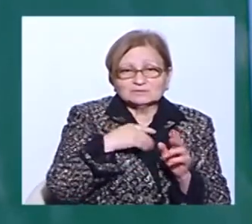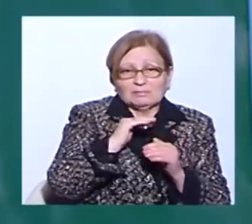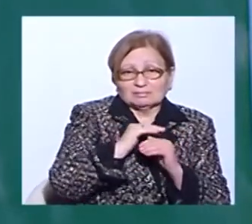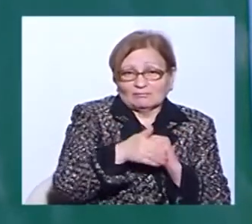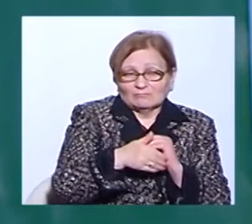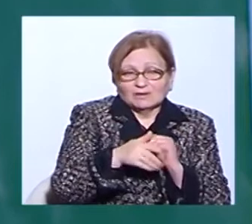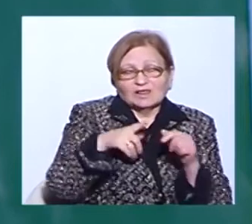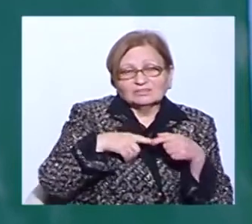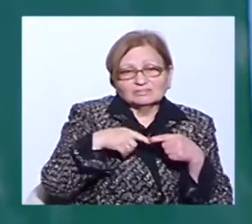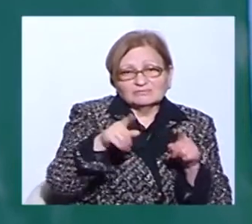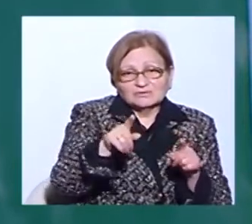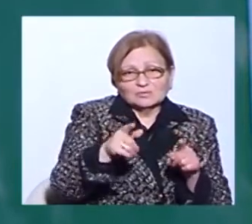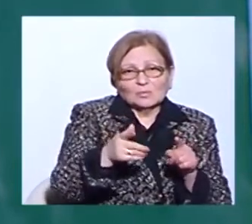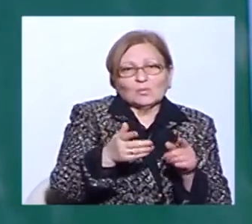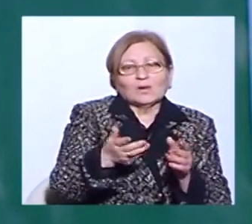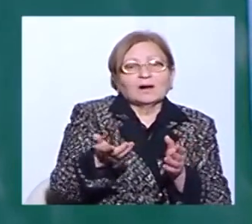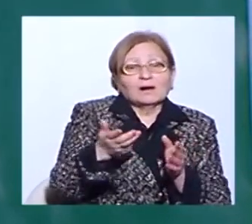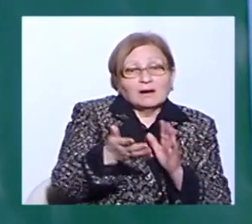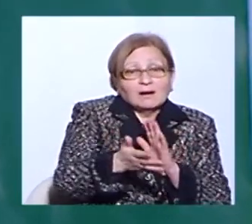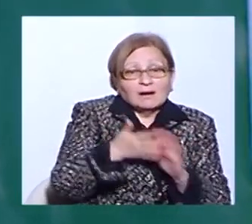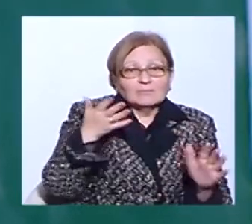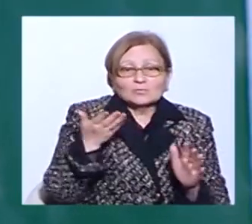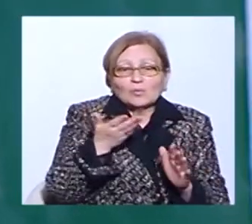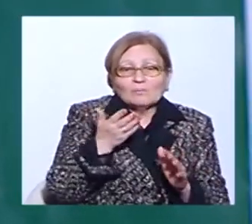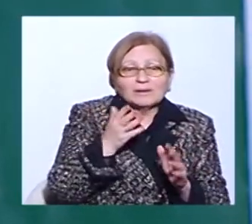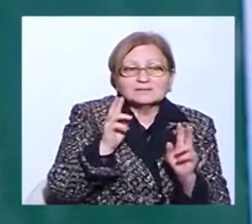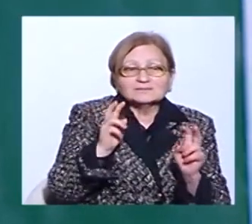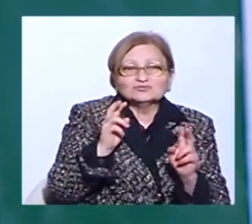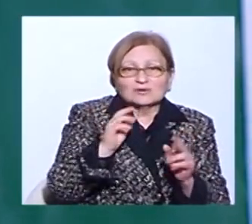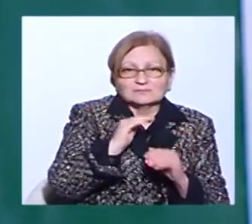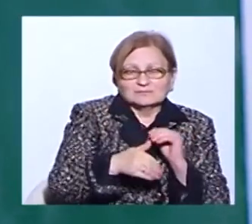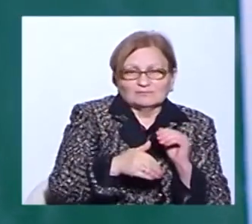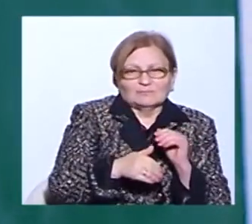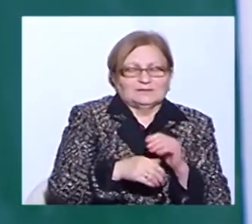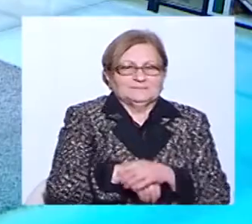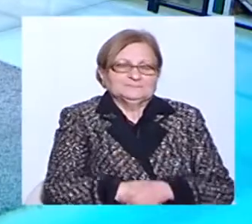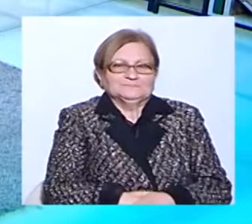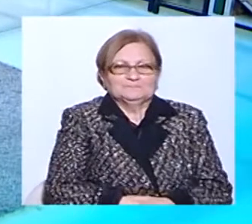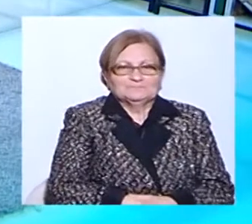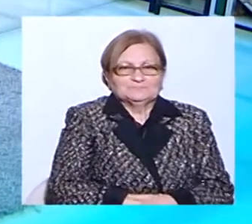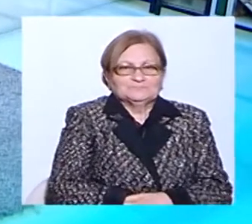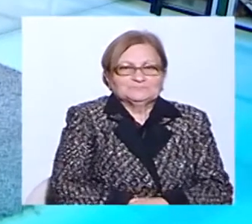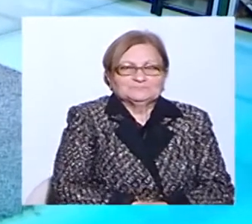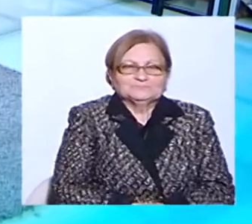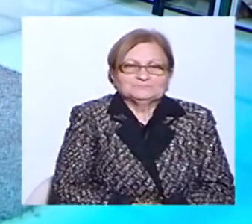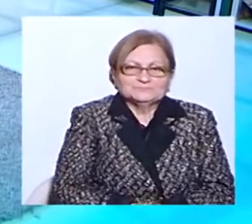მიზანია გამოიცნოთ რომელი მოქმედების ნიშანი დავმალე. მზად ხართ? კარგით. აბა